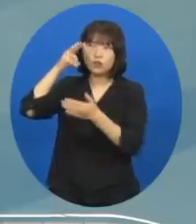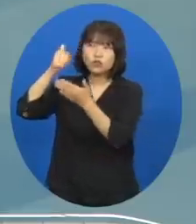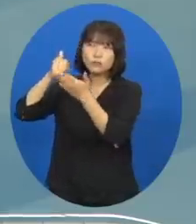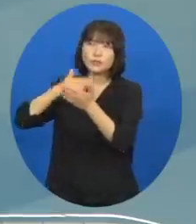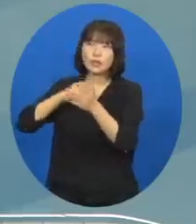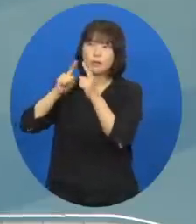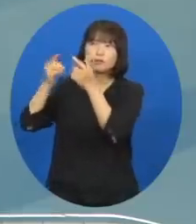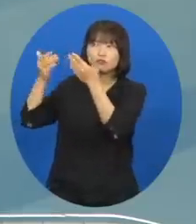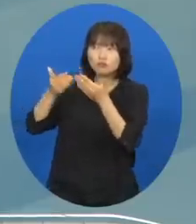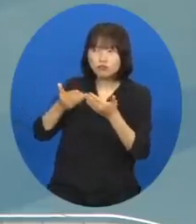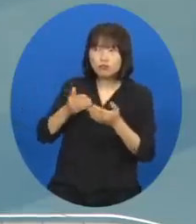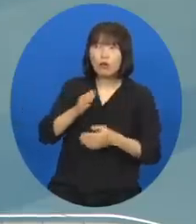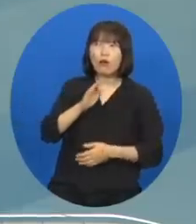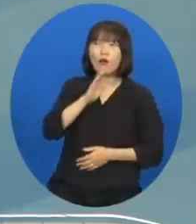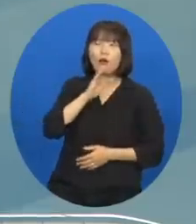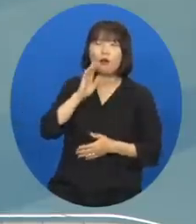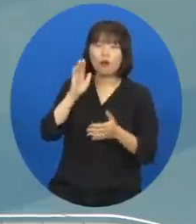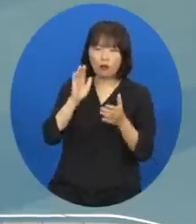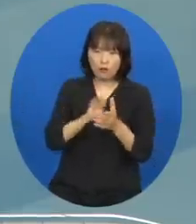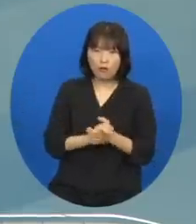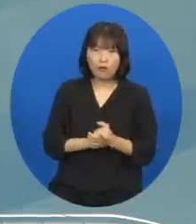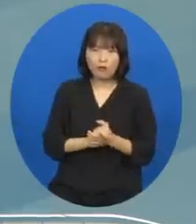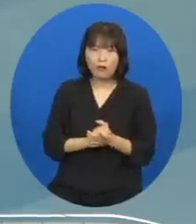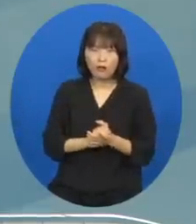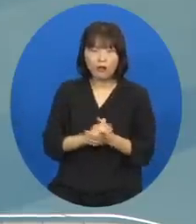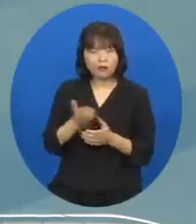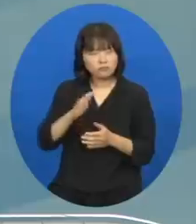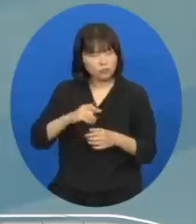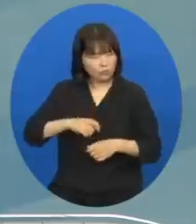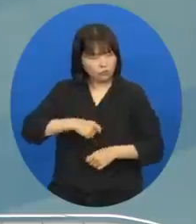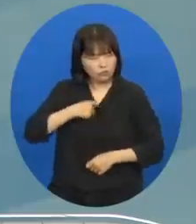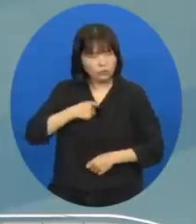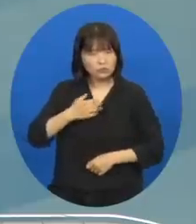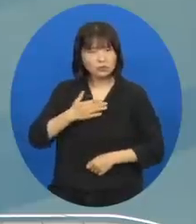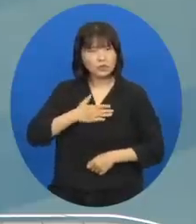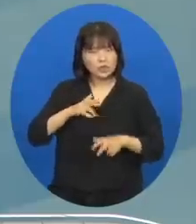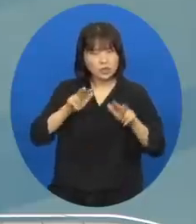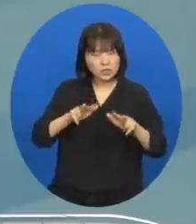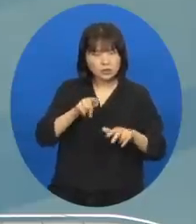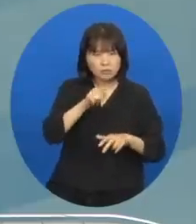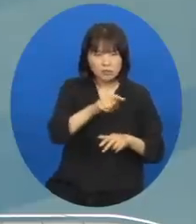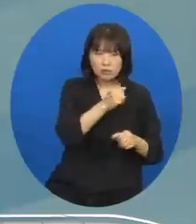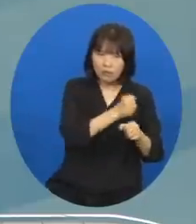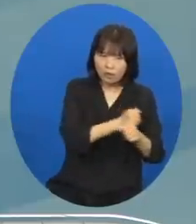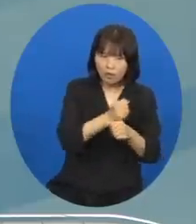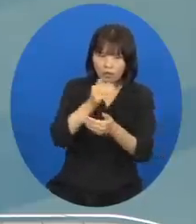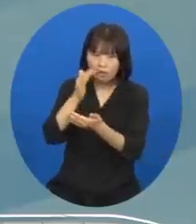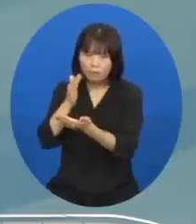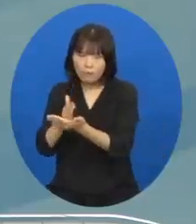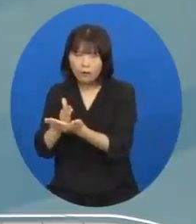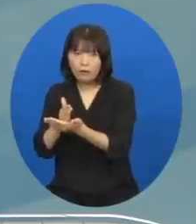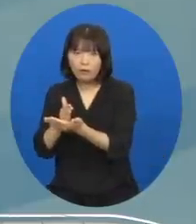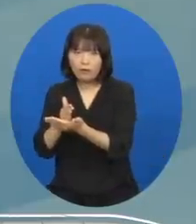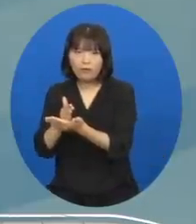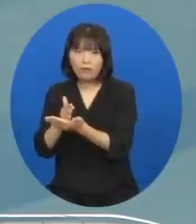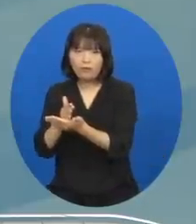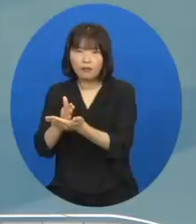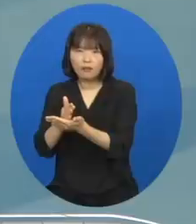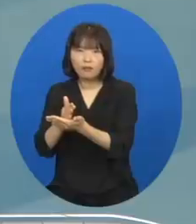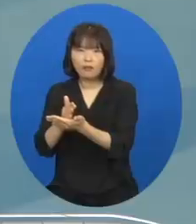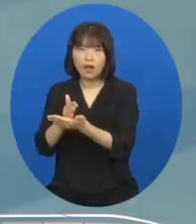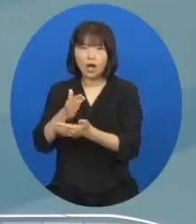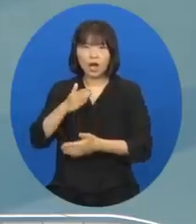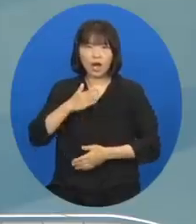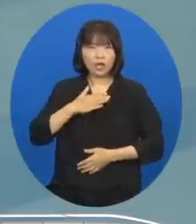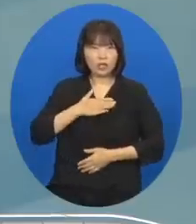말씀하시는 거군요. 그런데도 솔직히 내가 지금 이걸 해야 되나 말아야 되나, 내가 무엇을